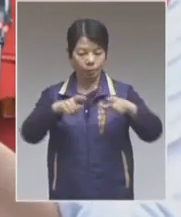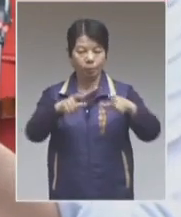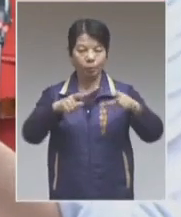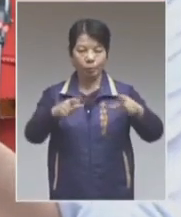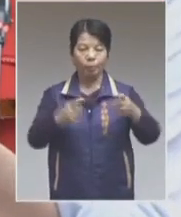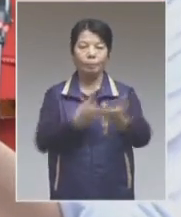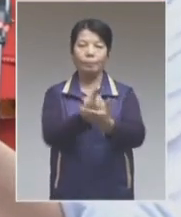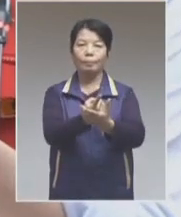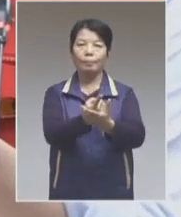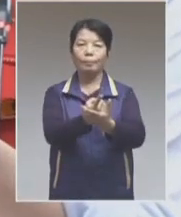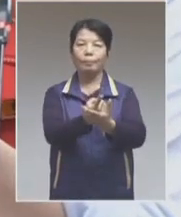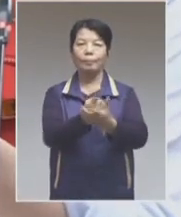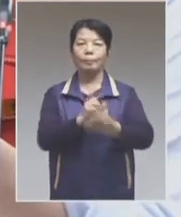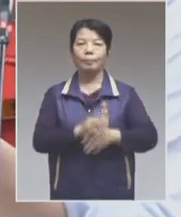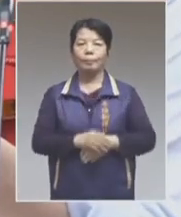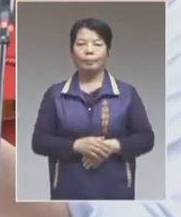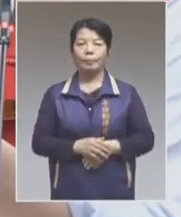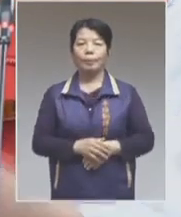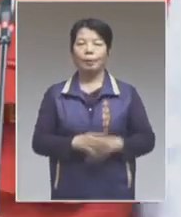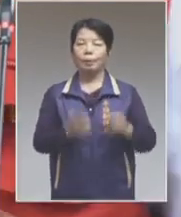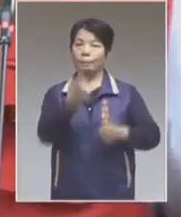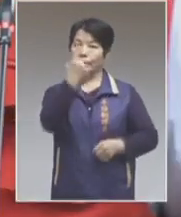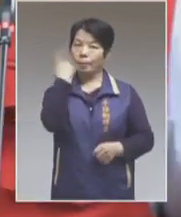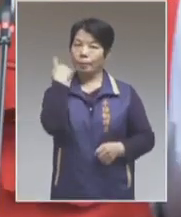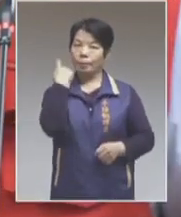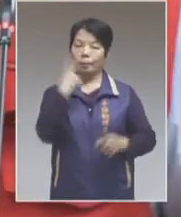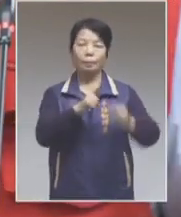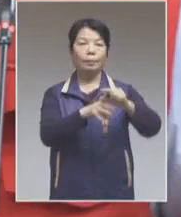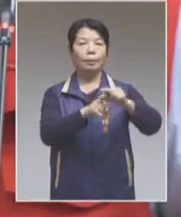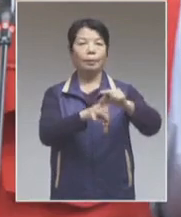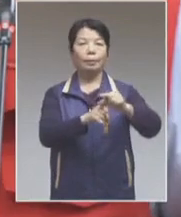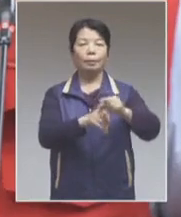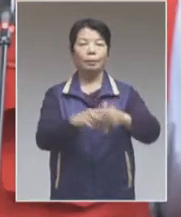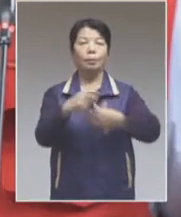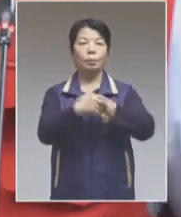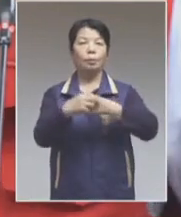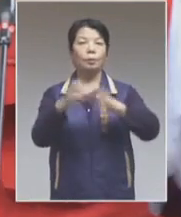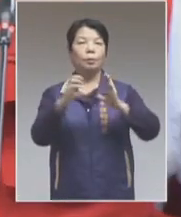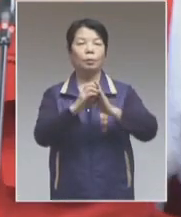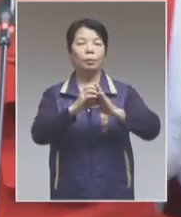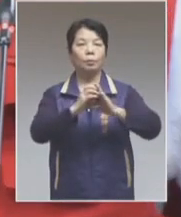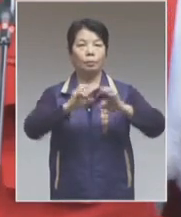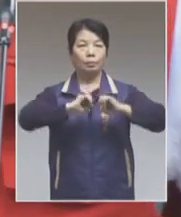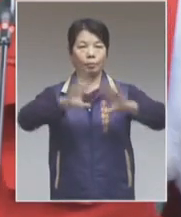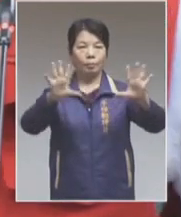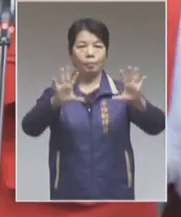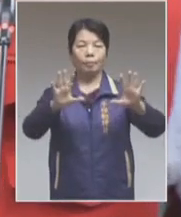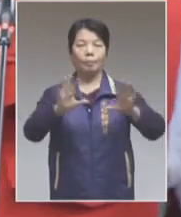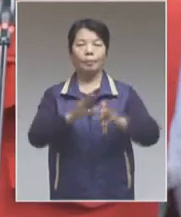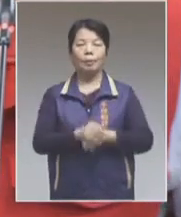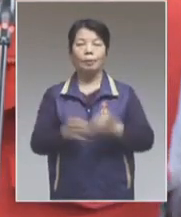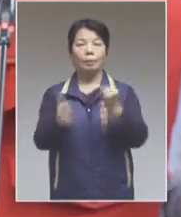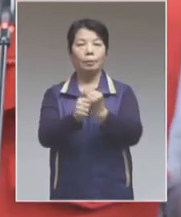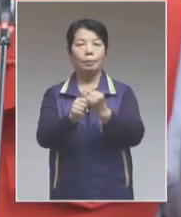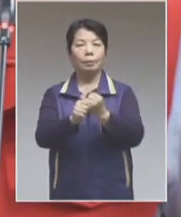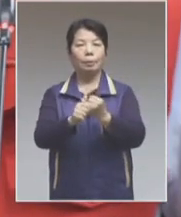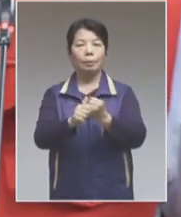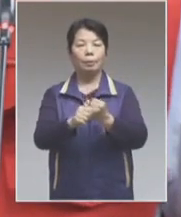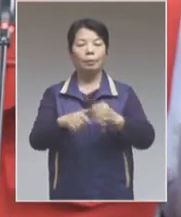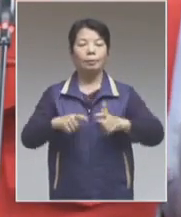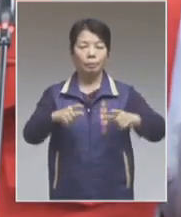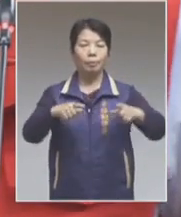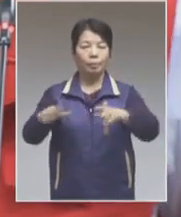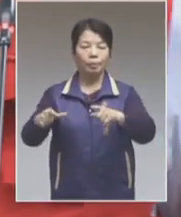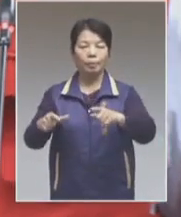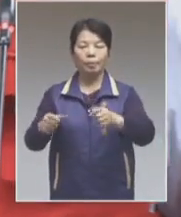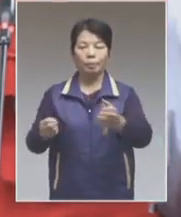也就是在昨天台中市卫生局所公布的台中婚宴的衍生的群聚感染、哦、